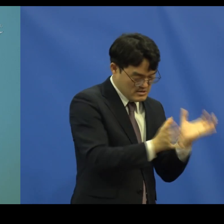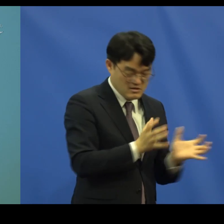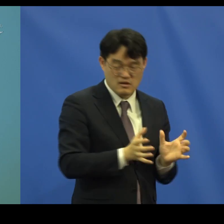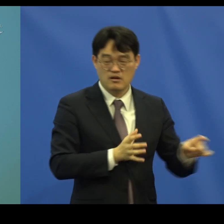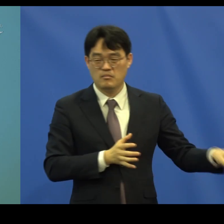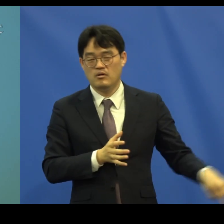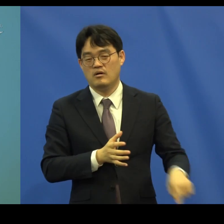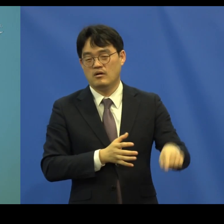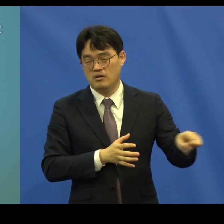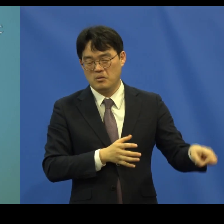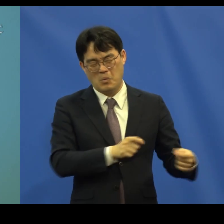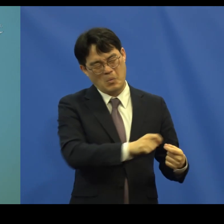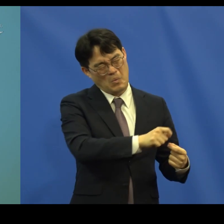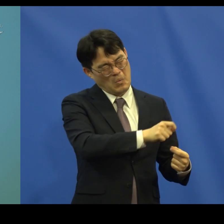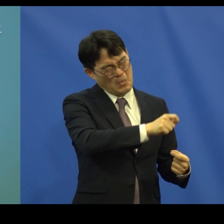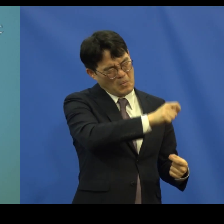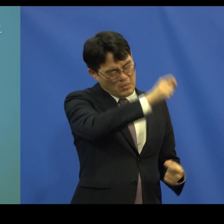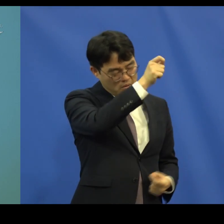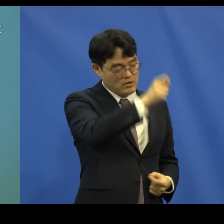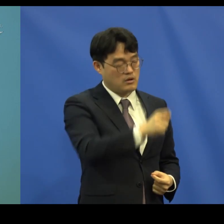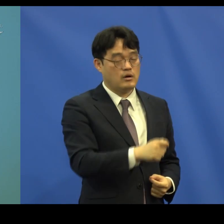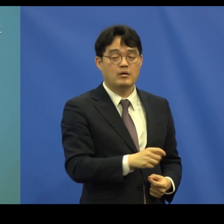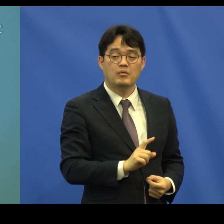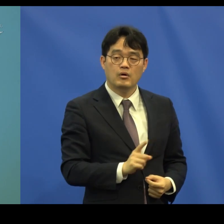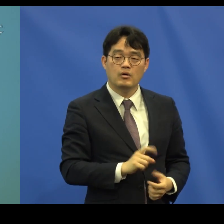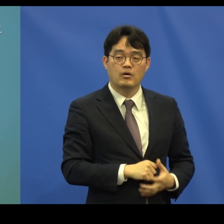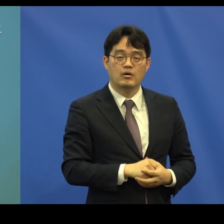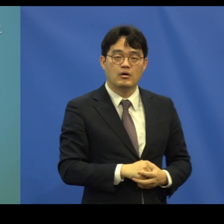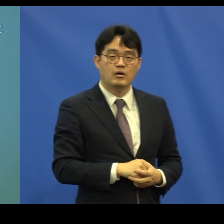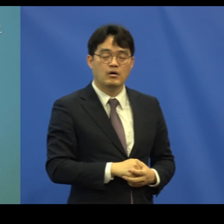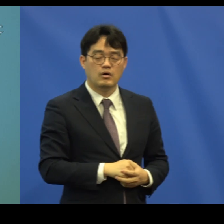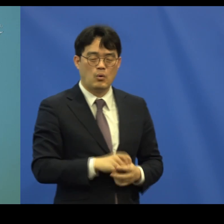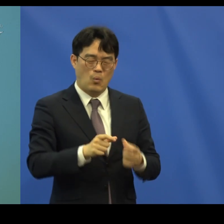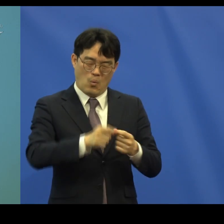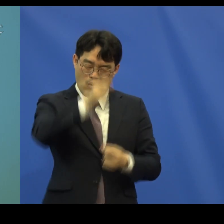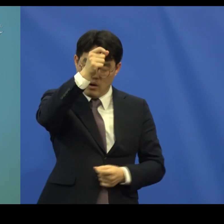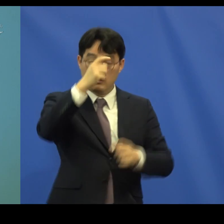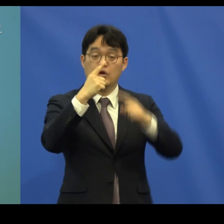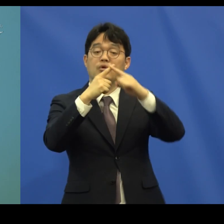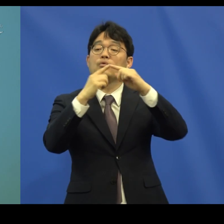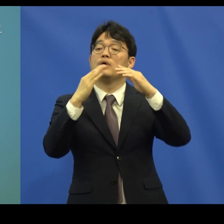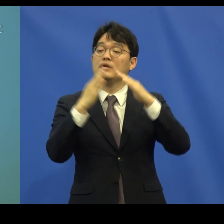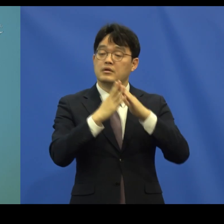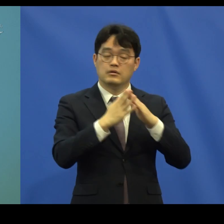어떤 오래된 전통 교회는 교인 오는 수보다 위원회 수가 더 많아지는.